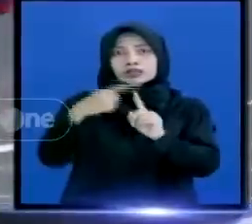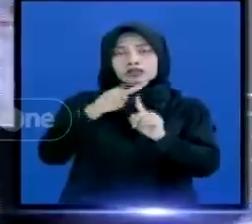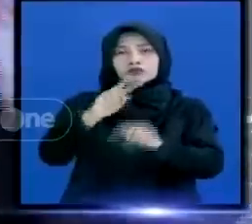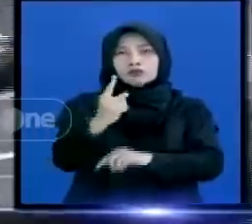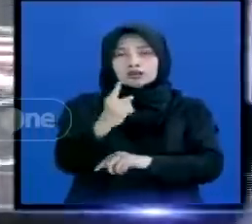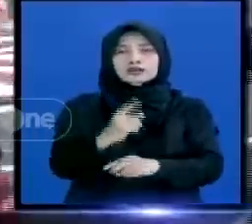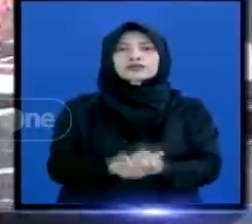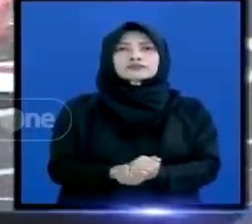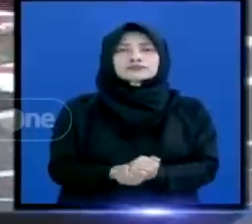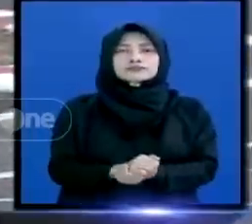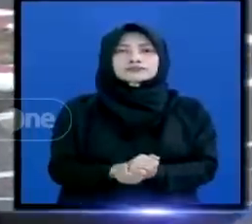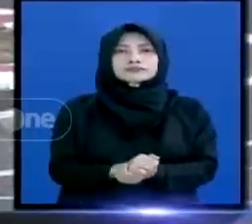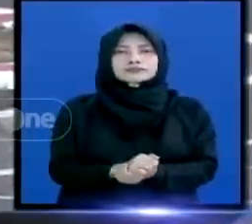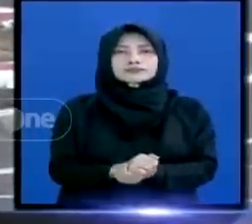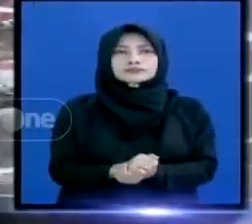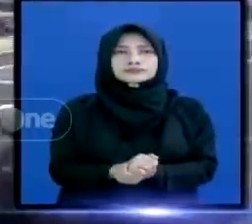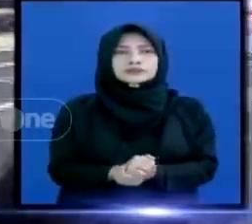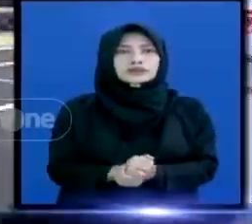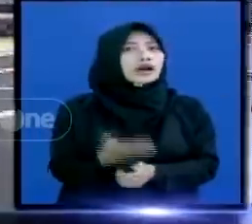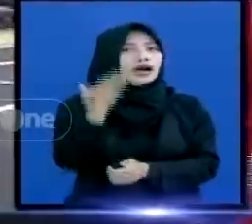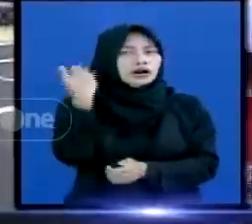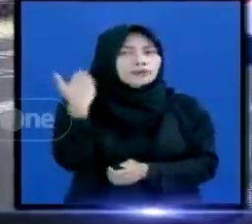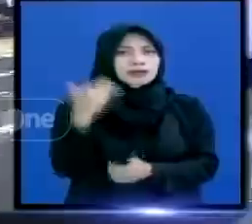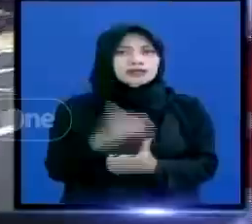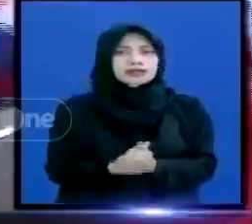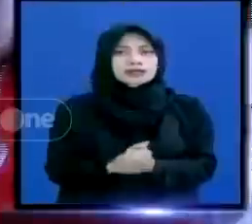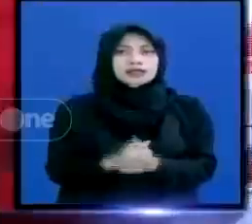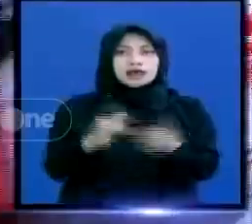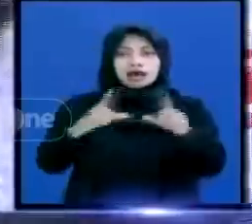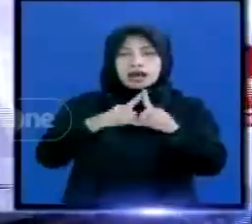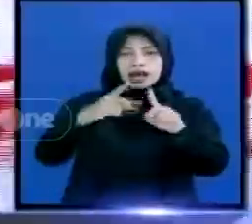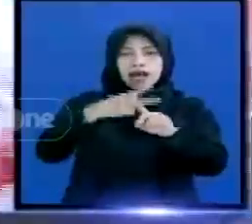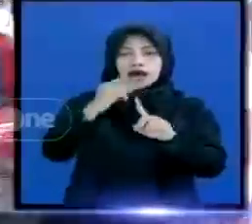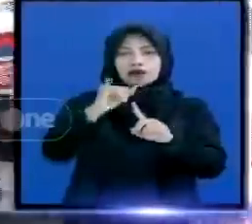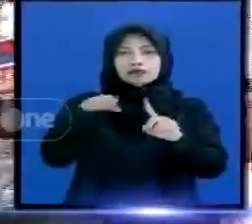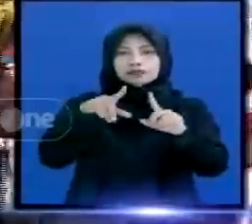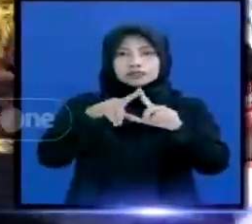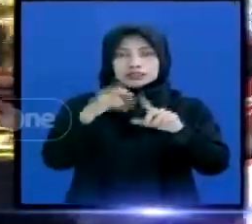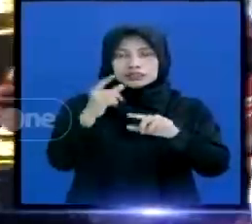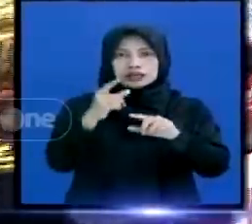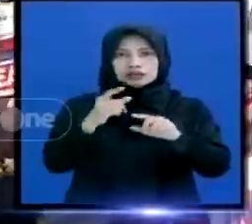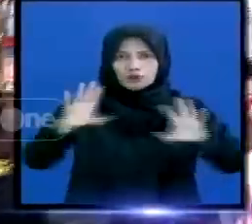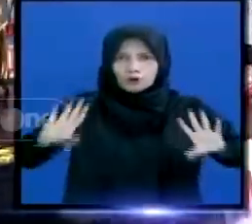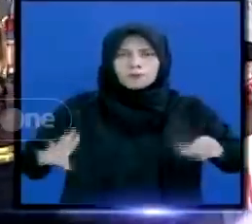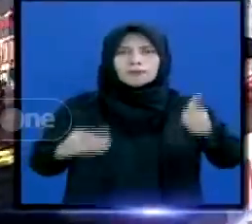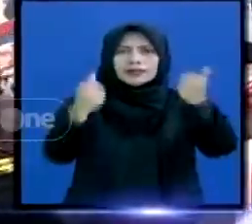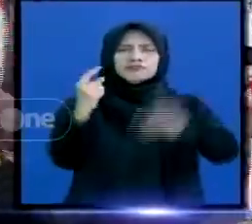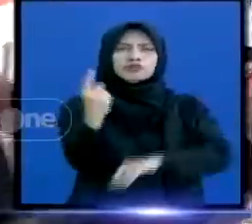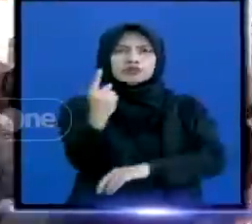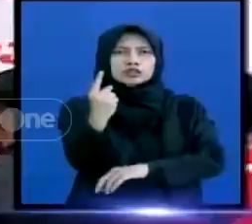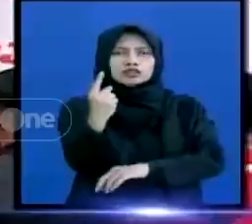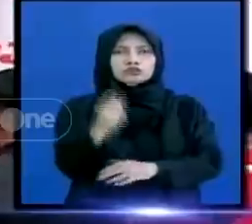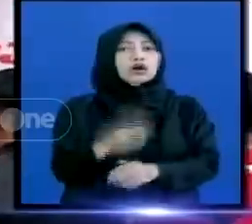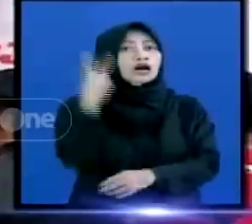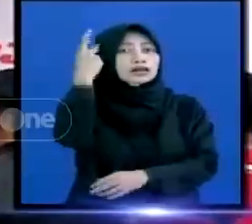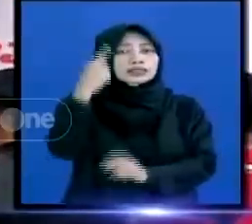Dalam race di Tasik beberapa waktu lalu, ia berhasil meraih juara pertama. Bahkan digadang-gadang, di putaran terakhir di Surabaya 10 November